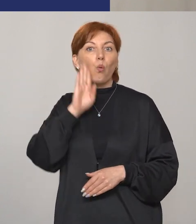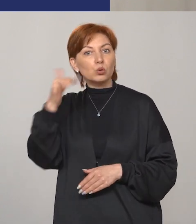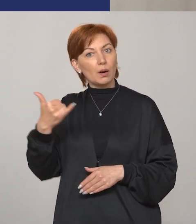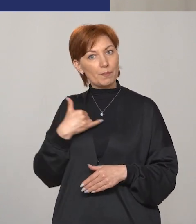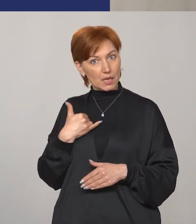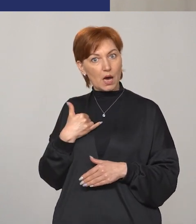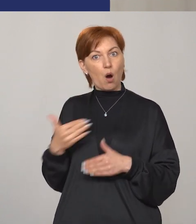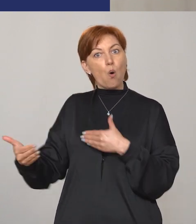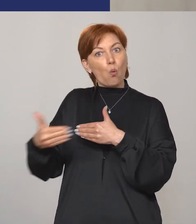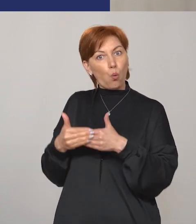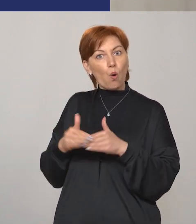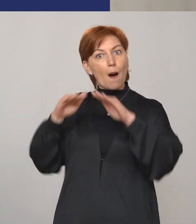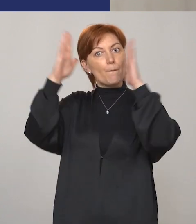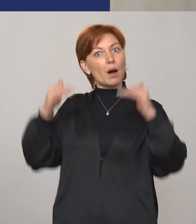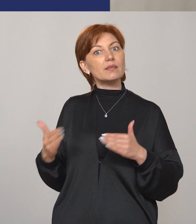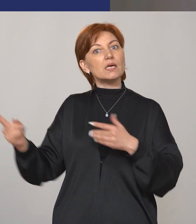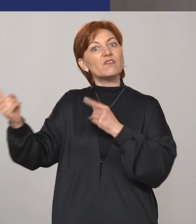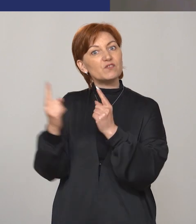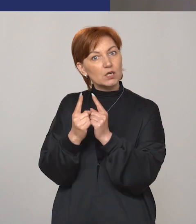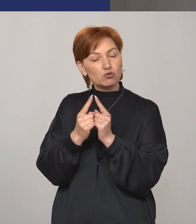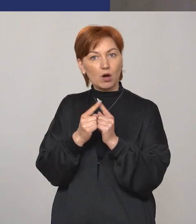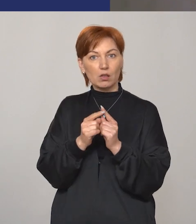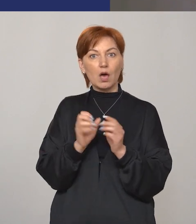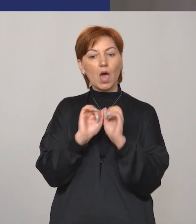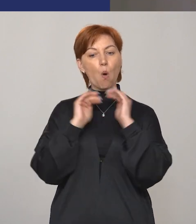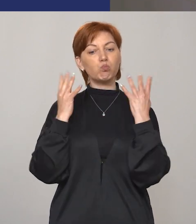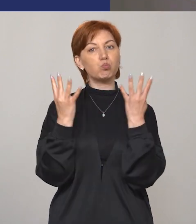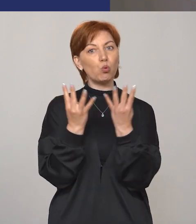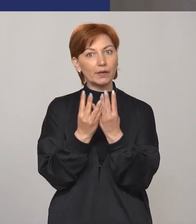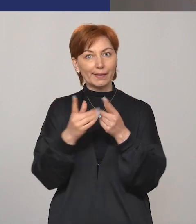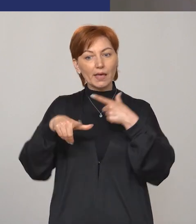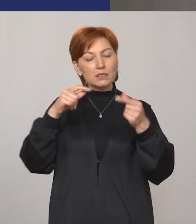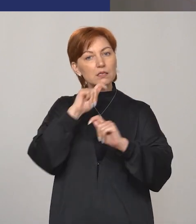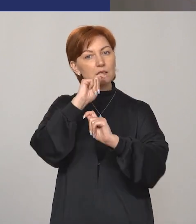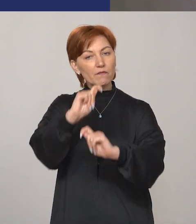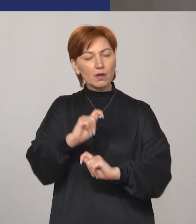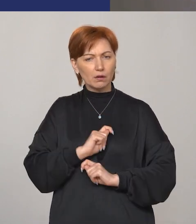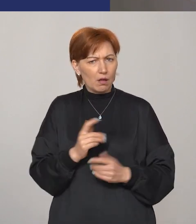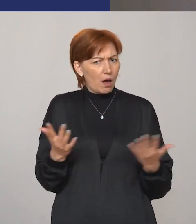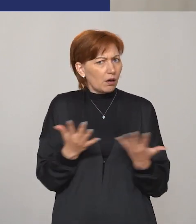подъезда встречал и букет из листьев дарил. Из каких листьев?